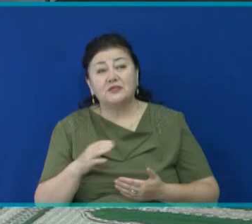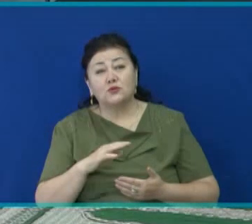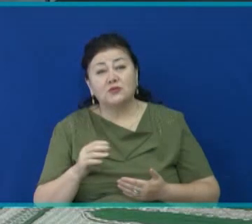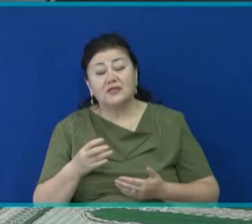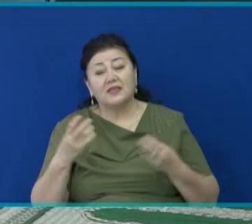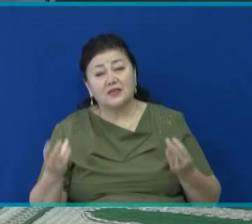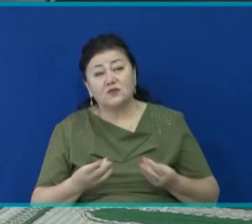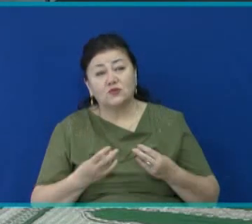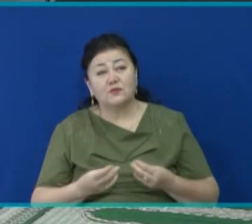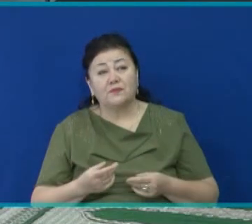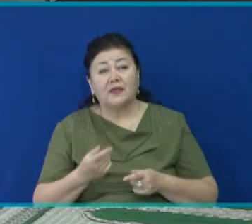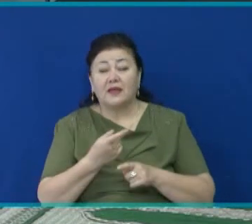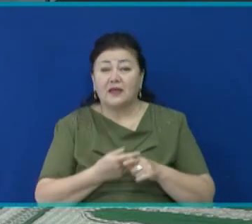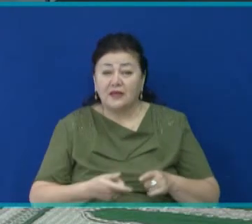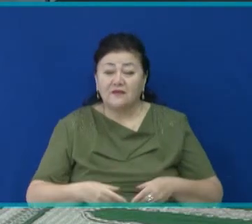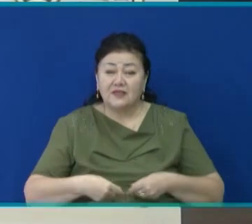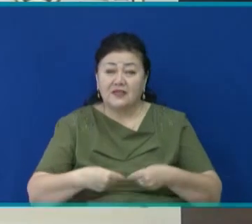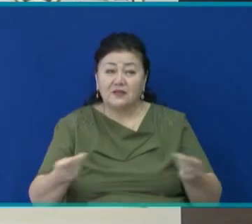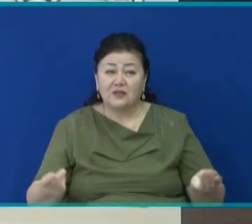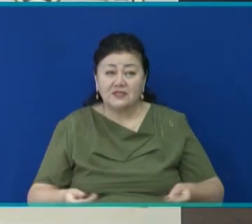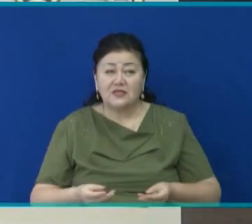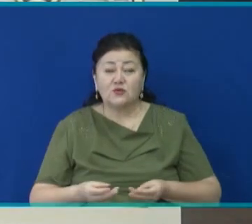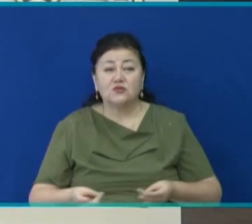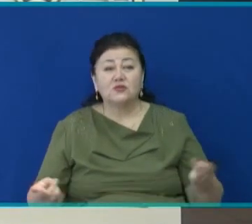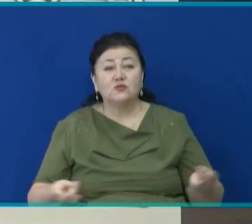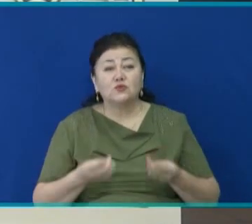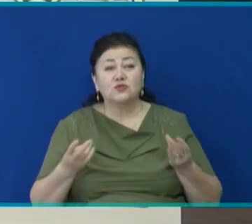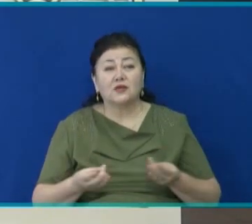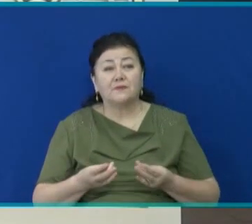нужны. Часть средств отдаются нуждающимся. Сайт